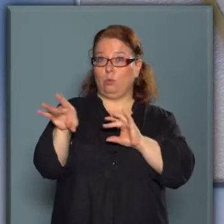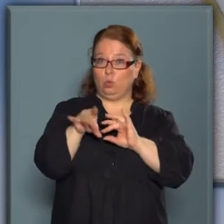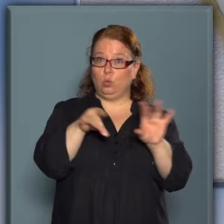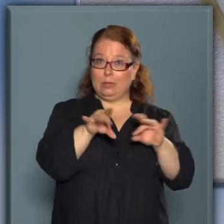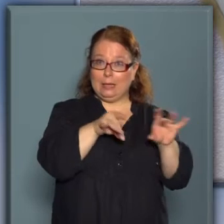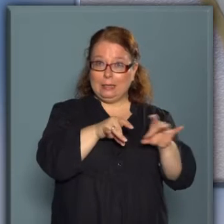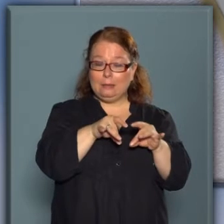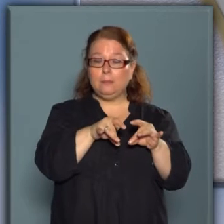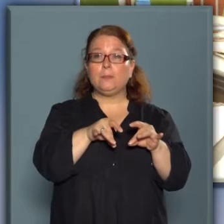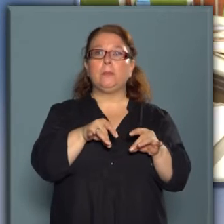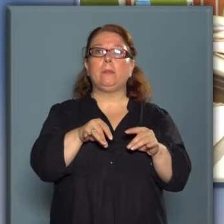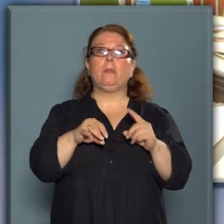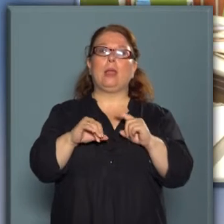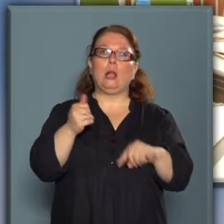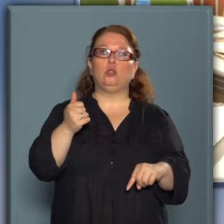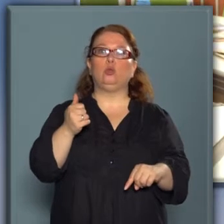gyűjteni, akkor